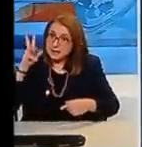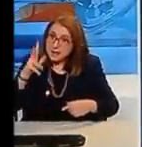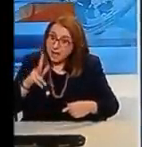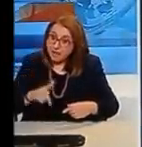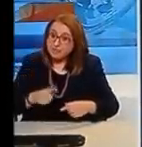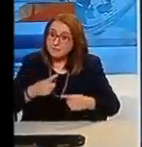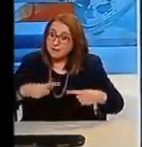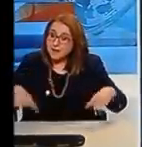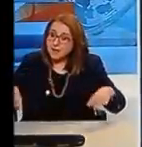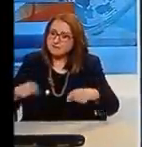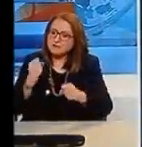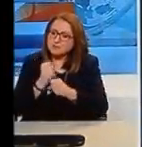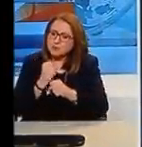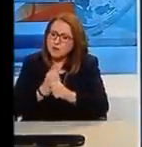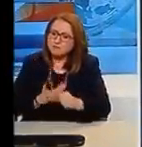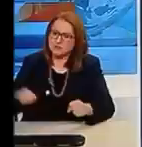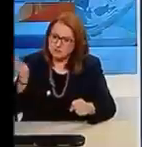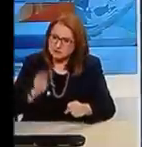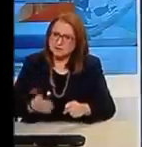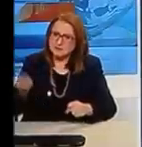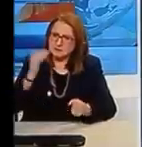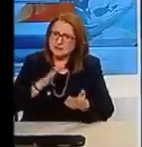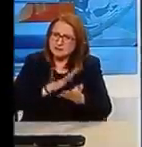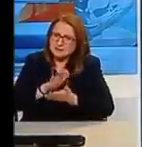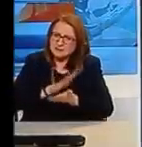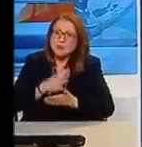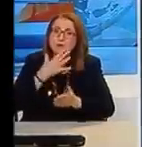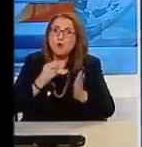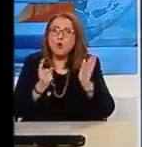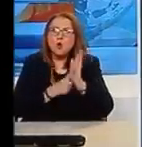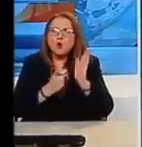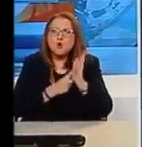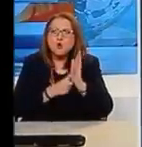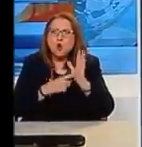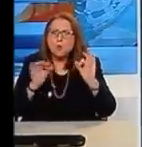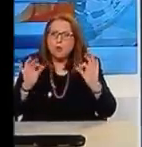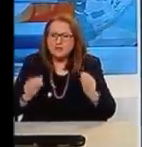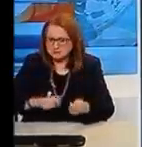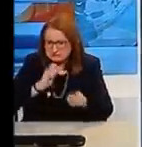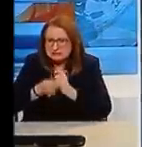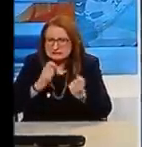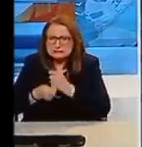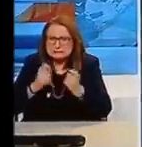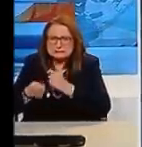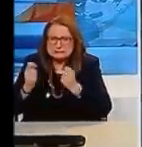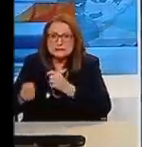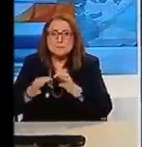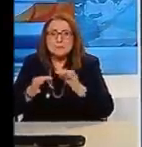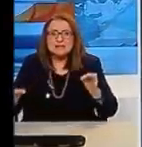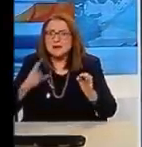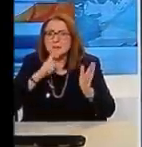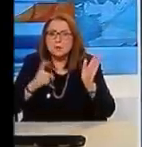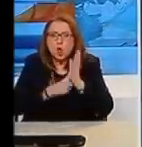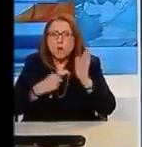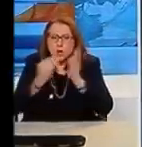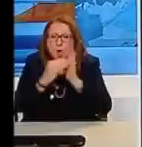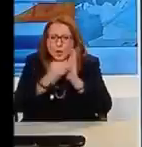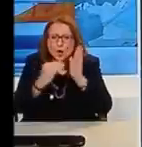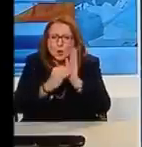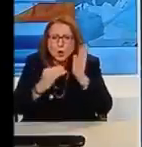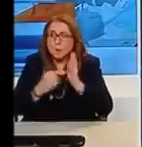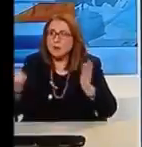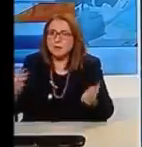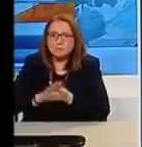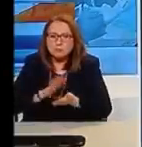το εγχείρημα με τη σύνταξη και έκδοση των απαραίτητων νομοθετικών αποφάσεων και πράξεων για την εφαρμογή των μέτρων. Θερμές ευχαριστίες στο Γενικό